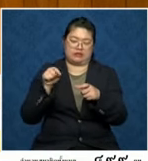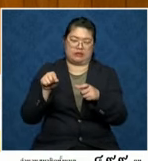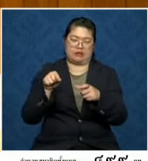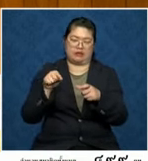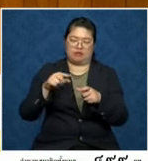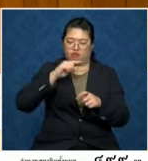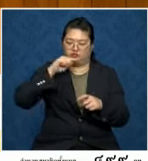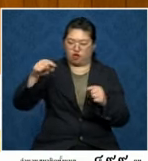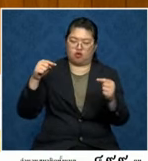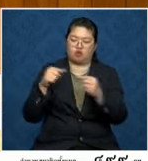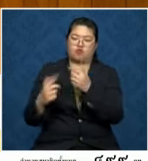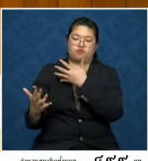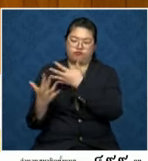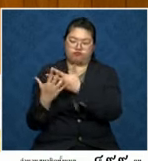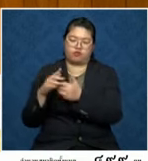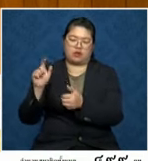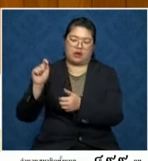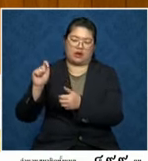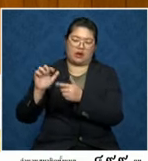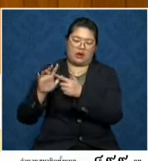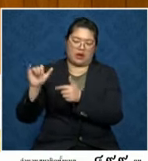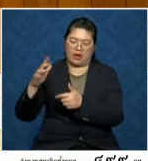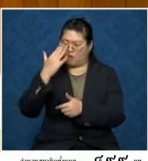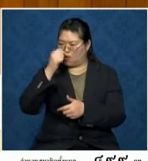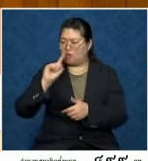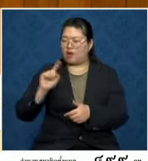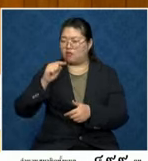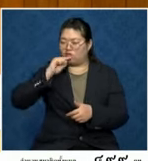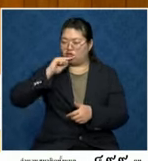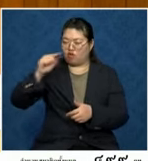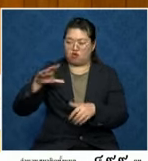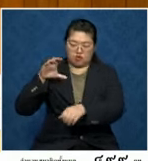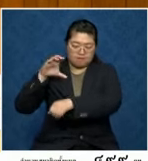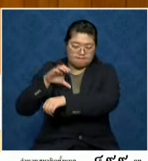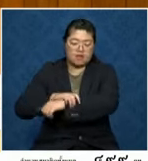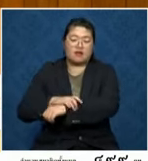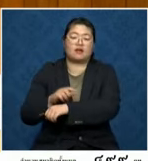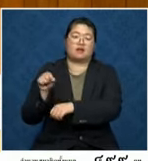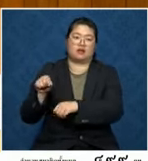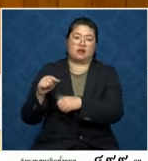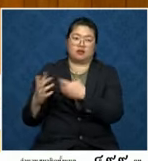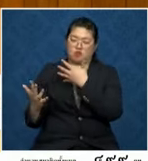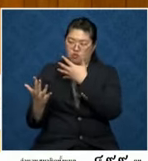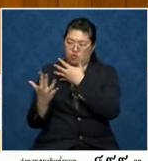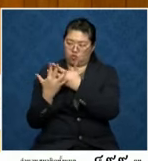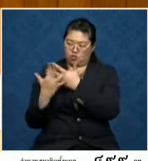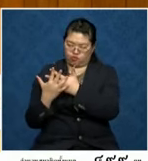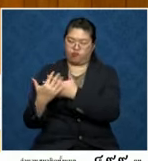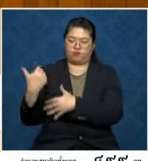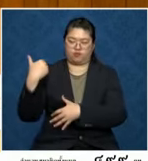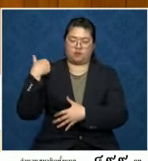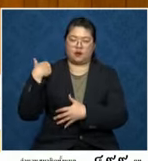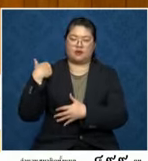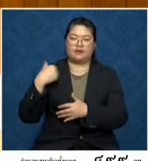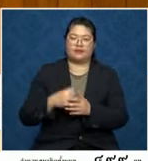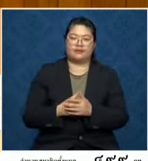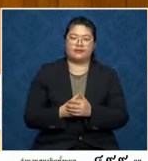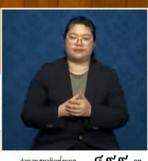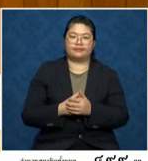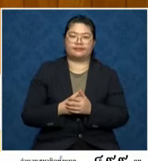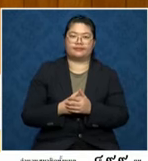างคดีอาญาเพราะว่าเมื่อโดนคดีอาญาผู้ถูกจับก็จะต้องเข้าไปอยู่ในห้องขังแล้วปรากฏว่